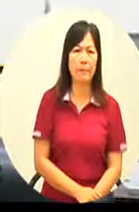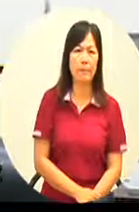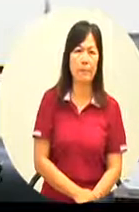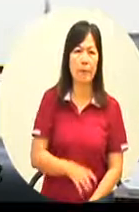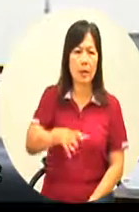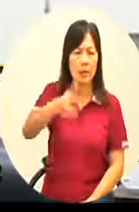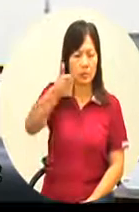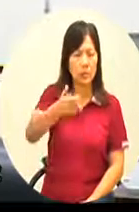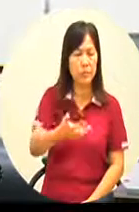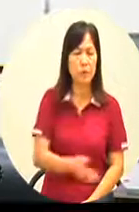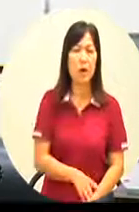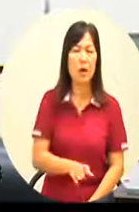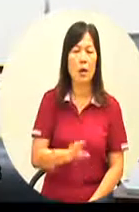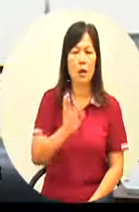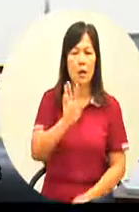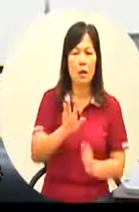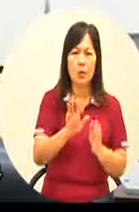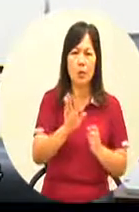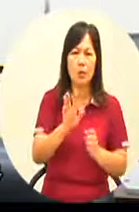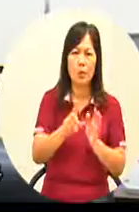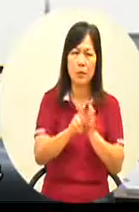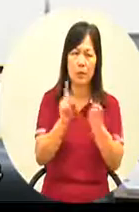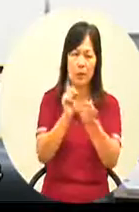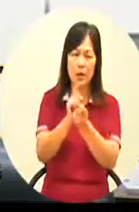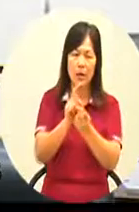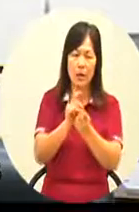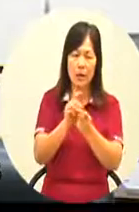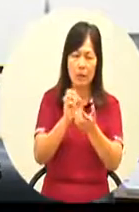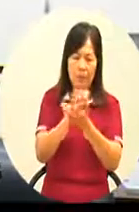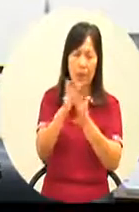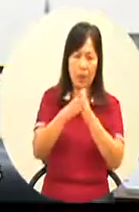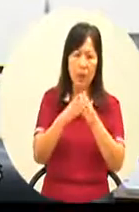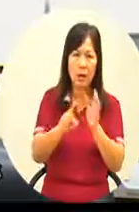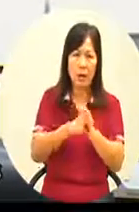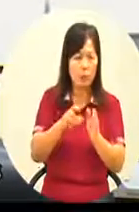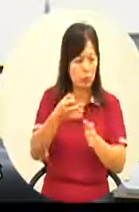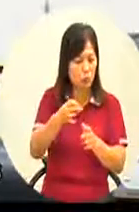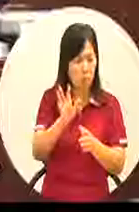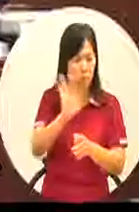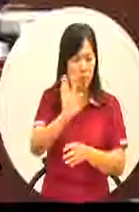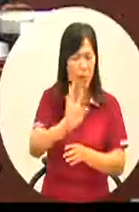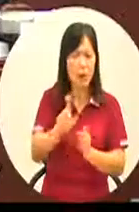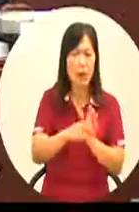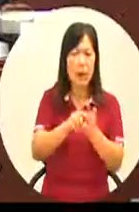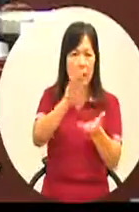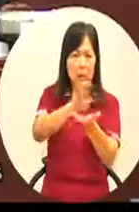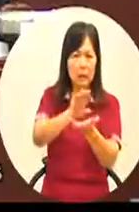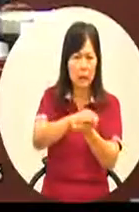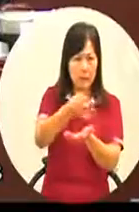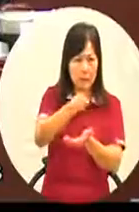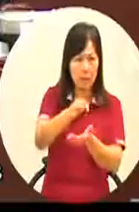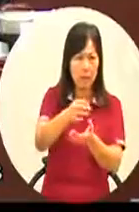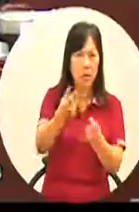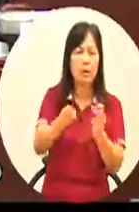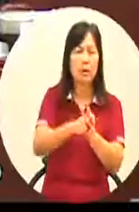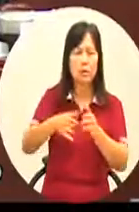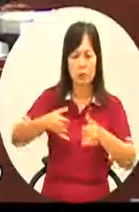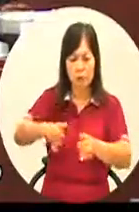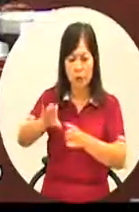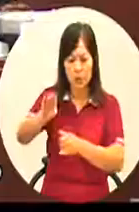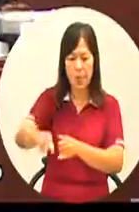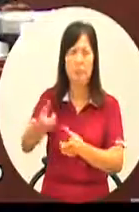长， 有跟那个议员。报告 你千万不要， 但那个停车场收费吼，类似在路边停